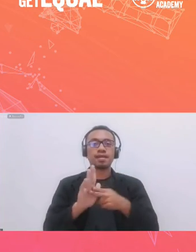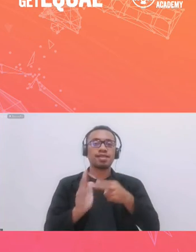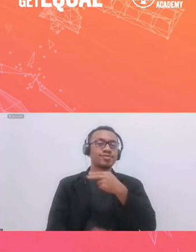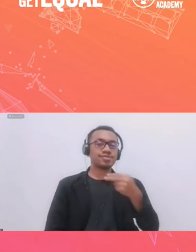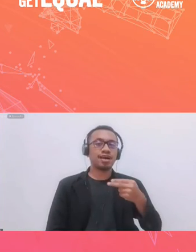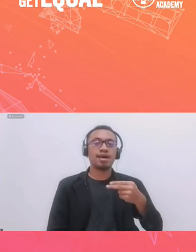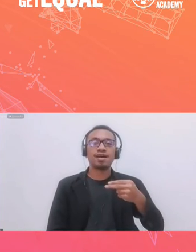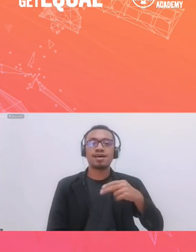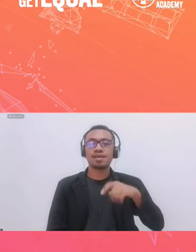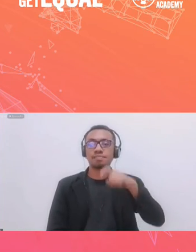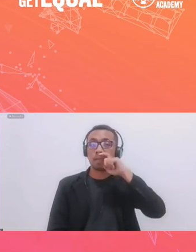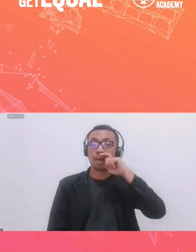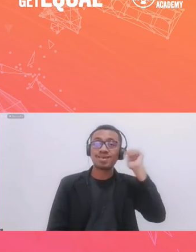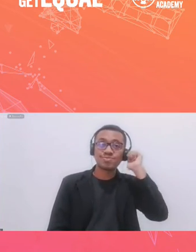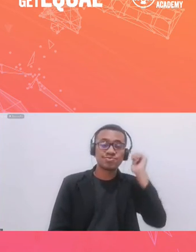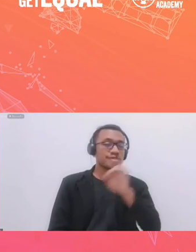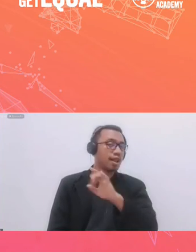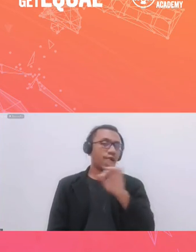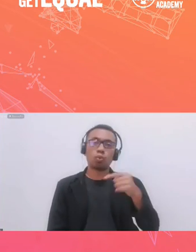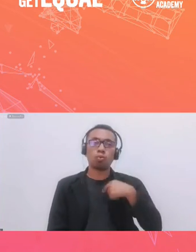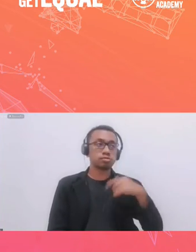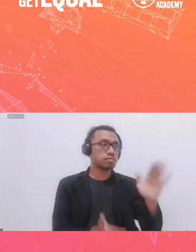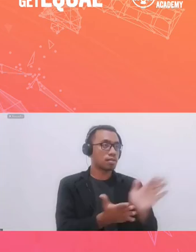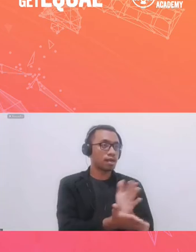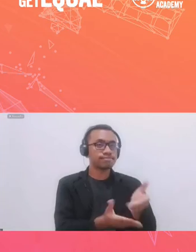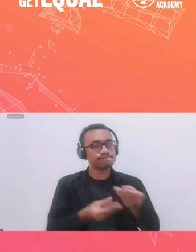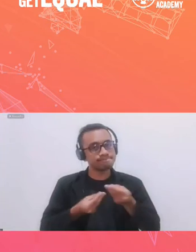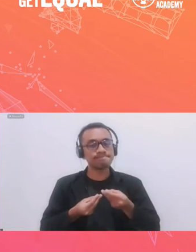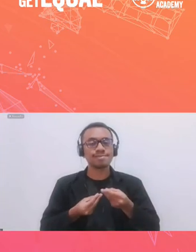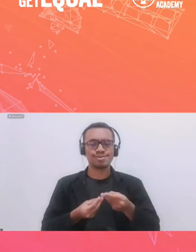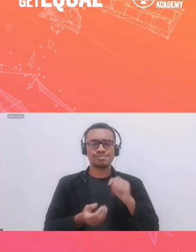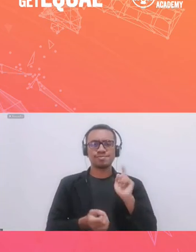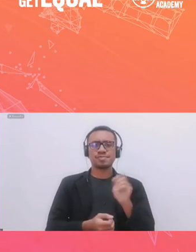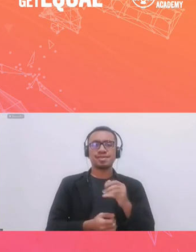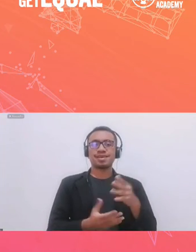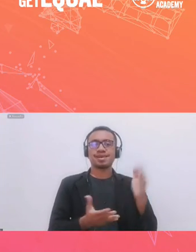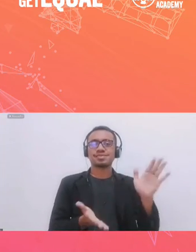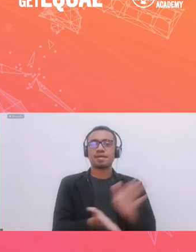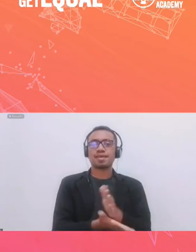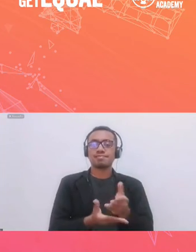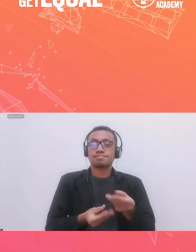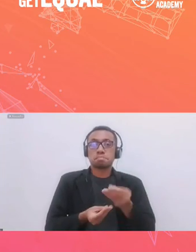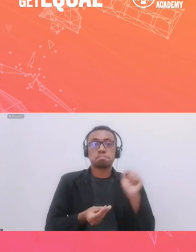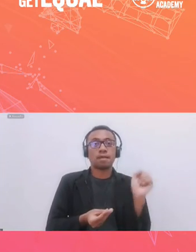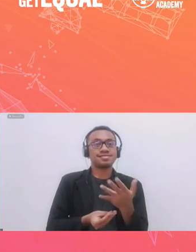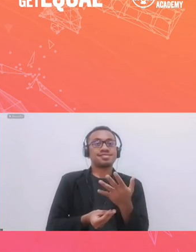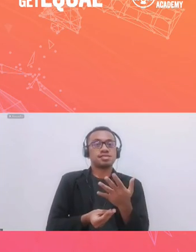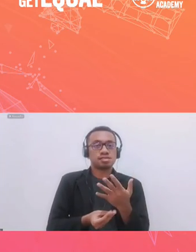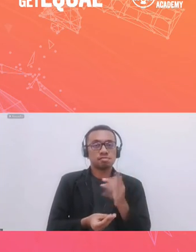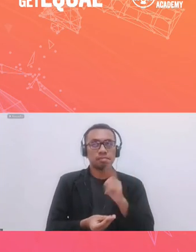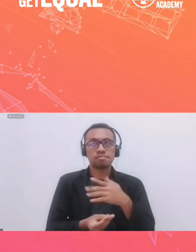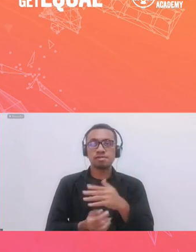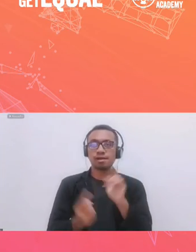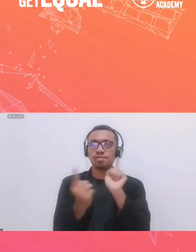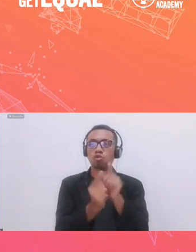bunda, kakak-kakak yang sudah memberikan aku kesempatan emas ini untuk bisa take over salah satu tokoh, yaitu Mbak